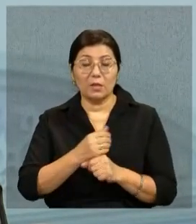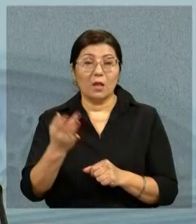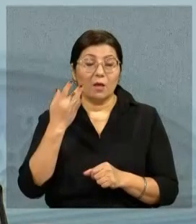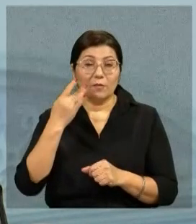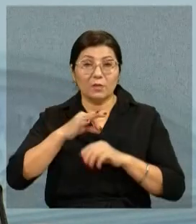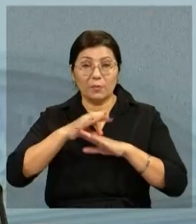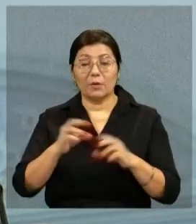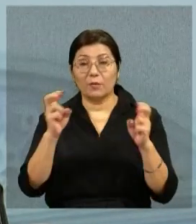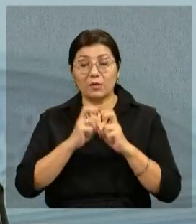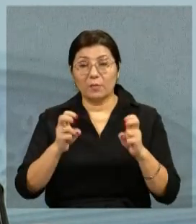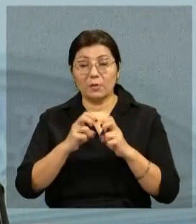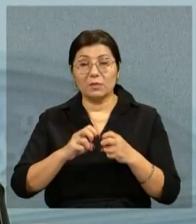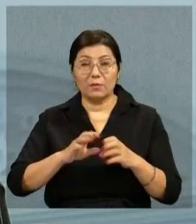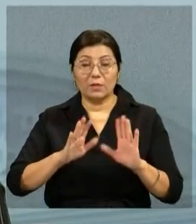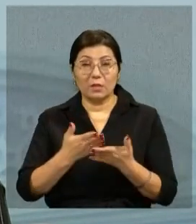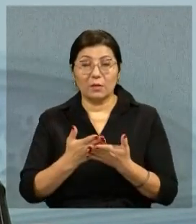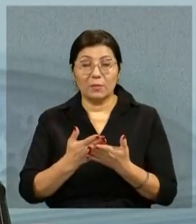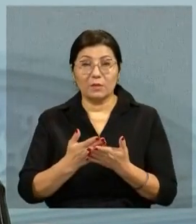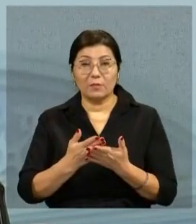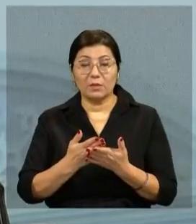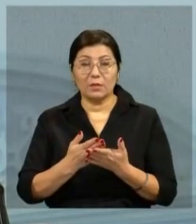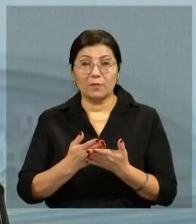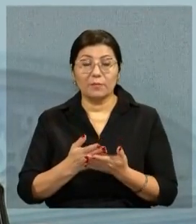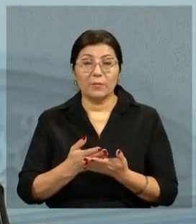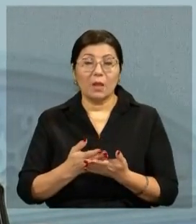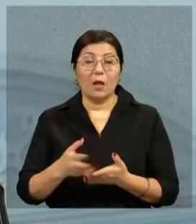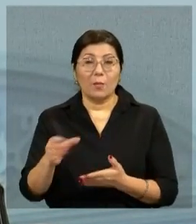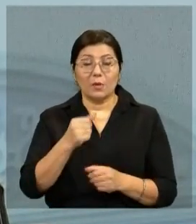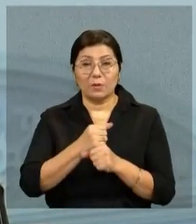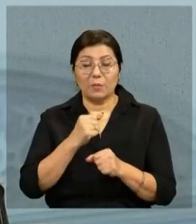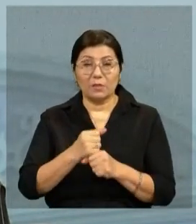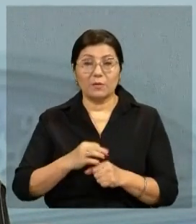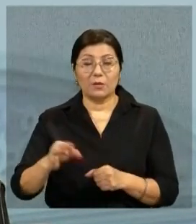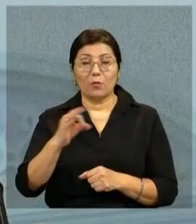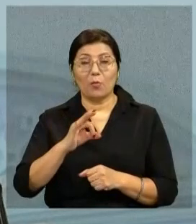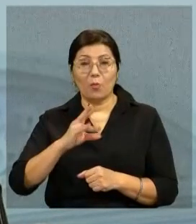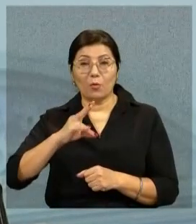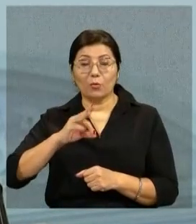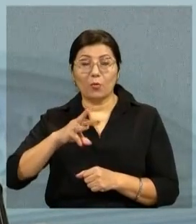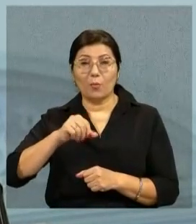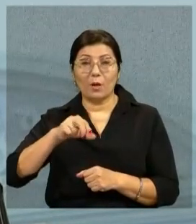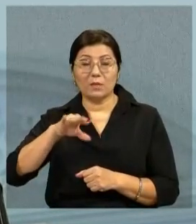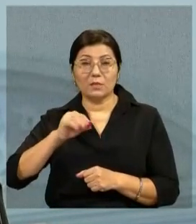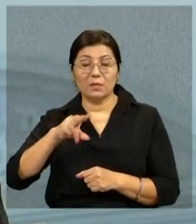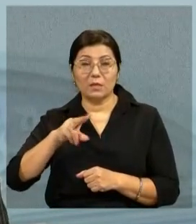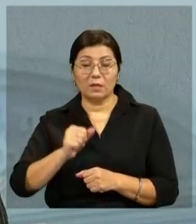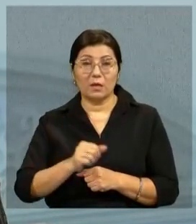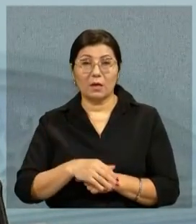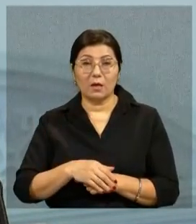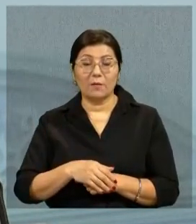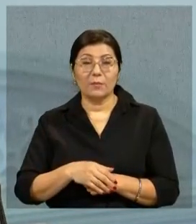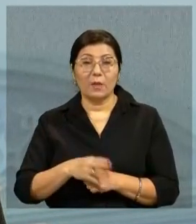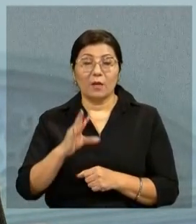мониторинг состояния делопроизводства на государственном языке. Большая работа проводится и в области ономастики, мониторинга текстов на рекламных щитах,